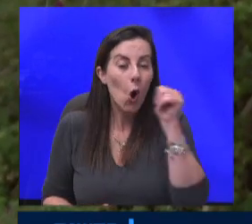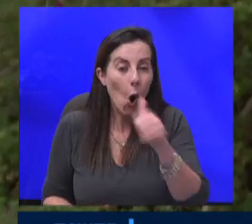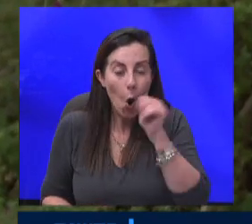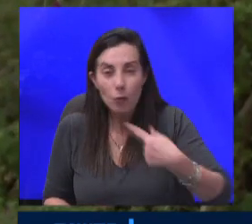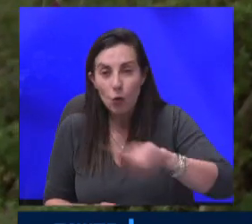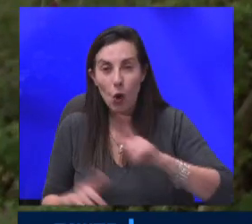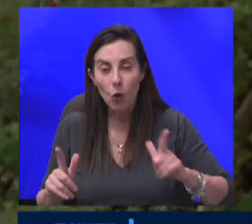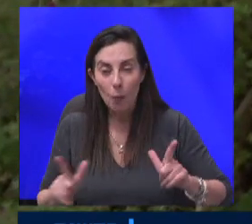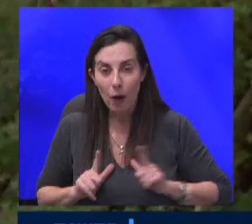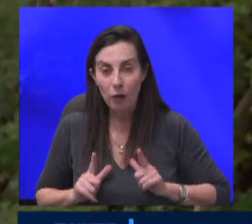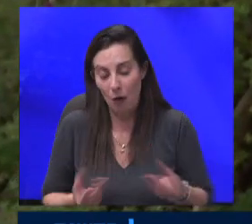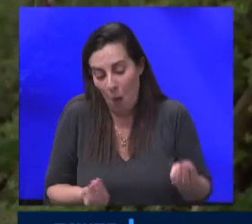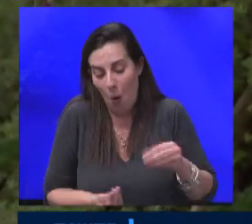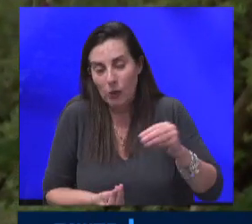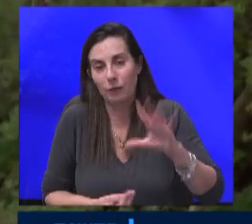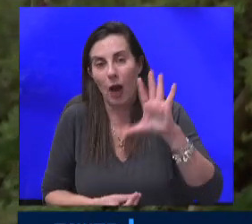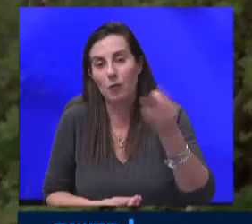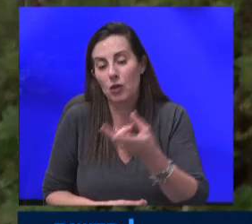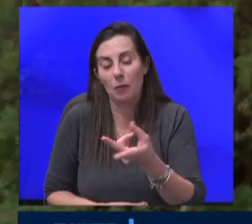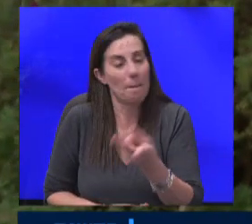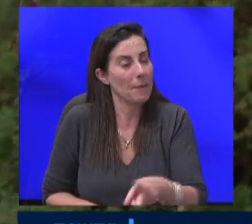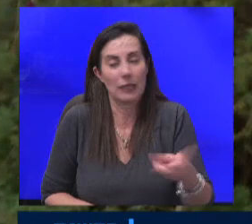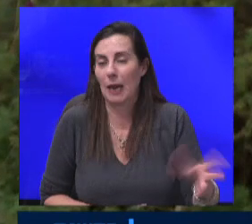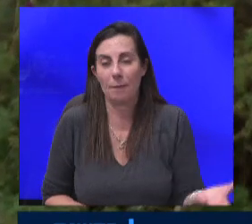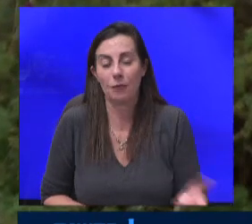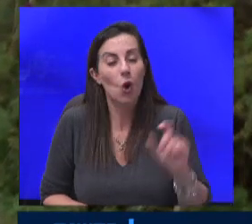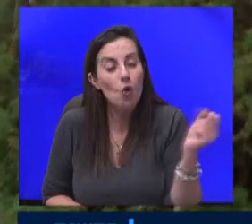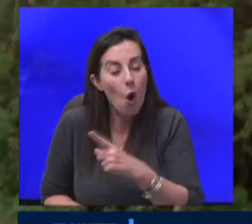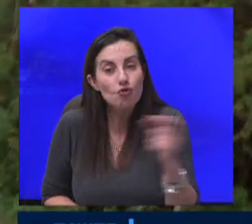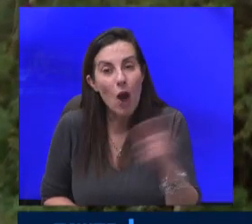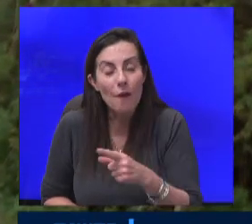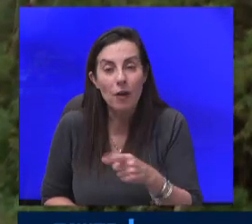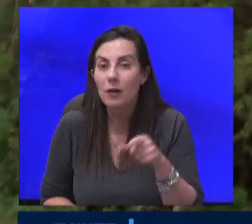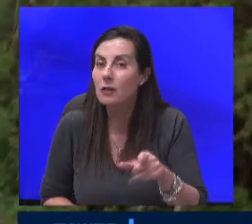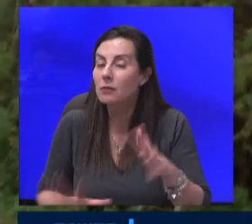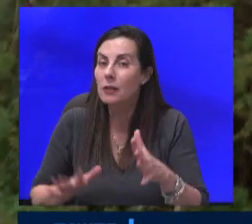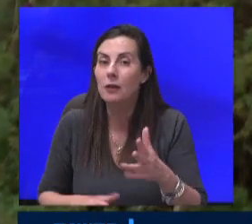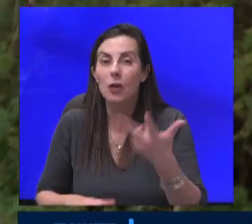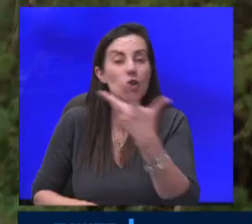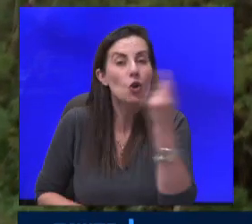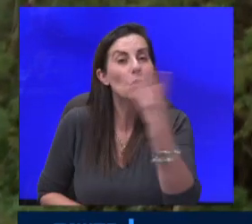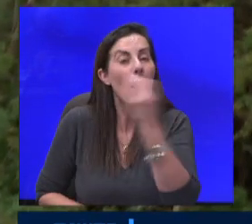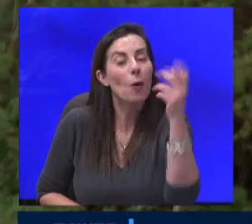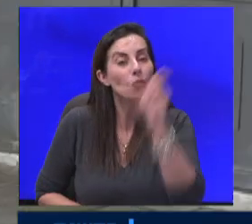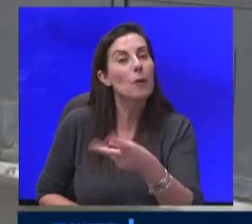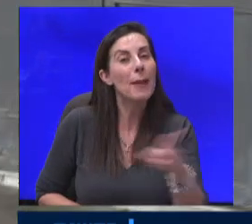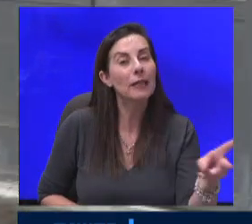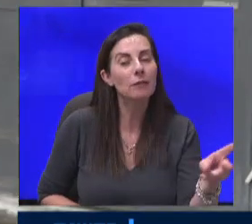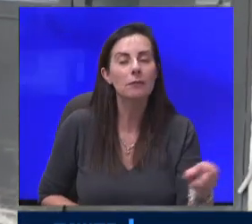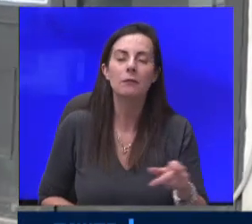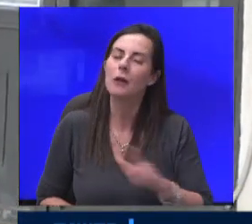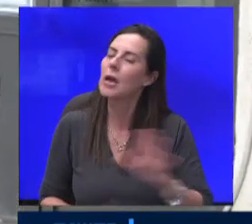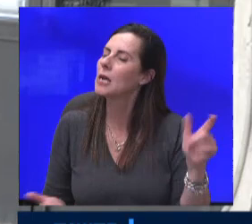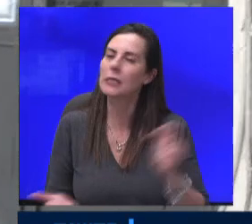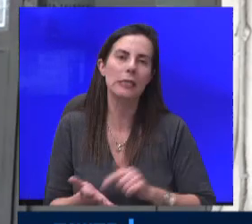מחכים מוסיף כ-50 מתים לסך הכל תמותה, כל שבוע אנחנו מדברים על סביבות של בין 300 ל-400 מתים, אין סיבה לשלם